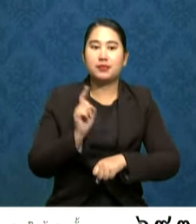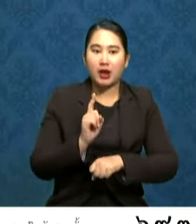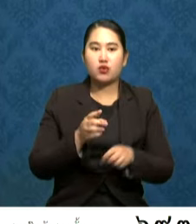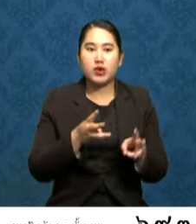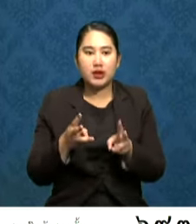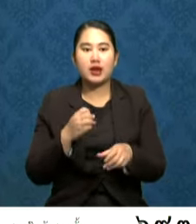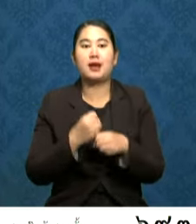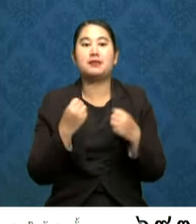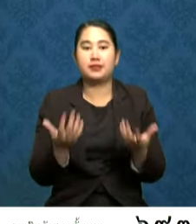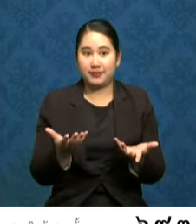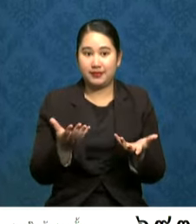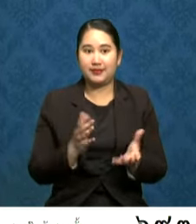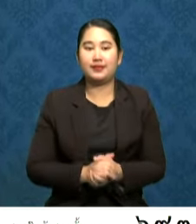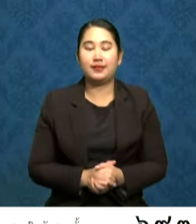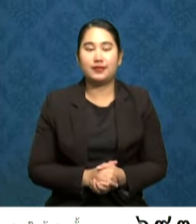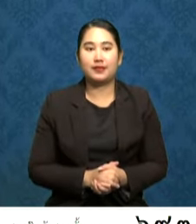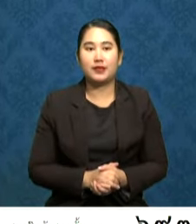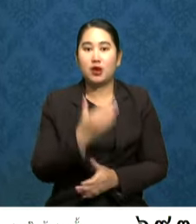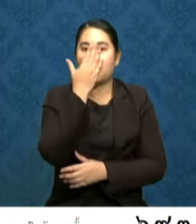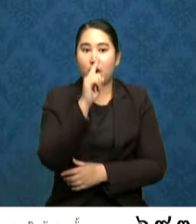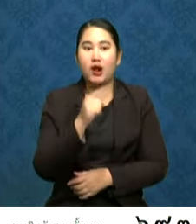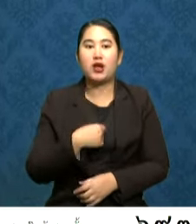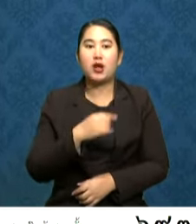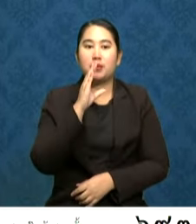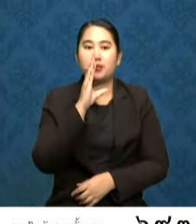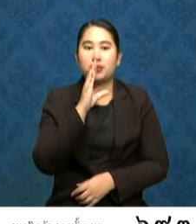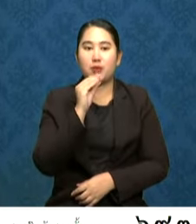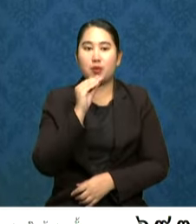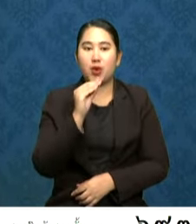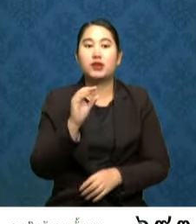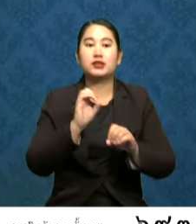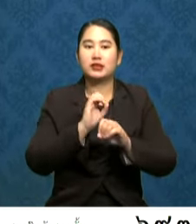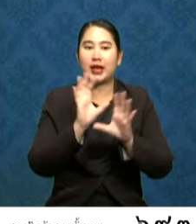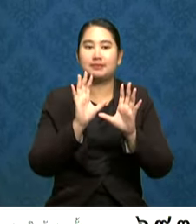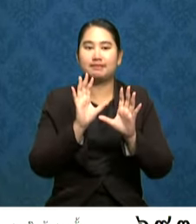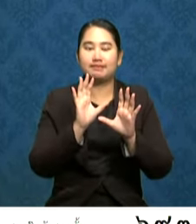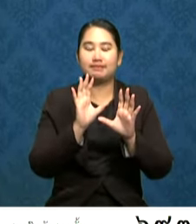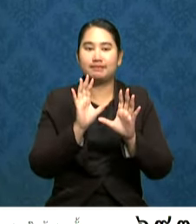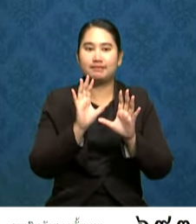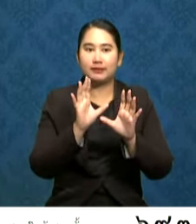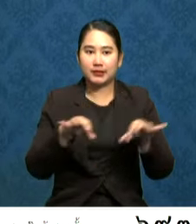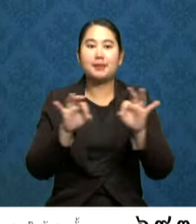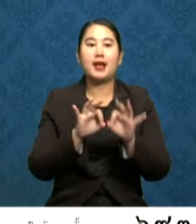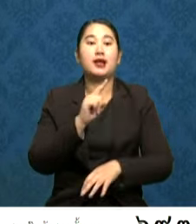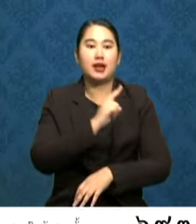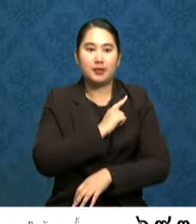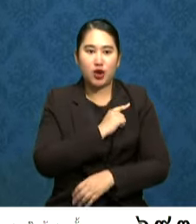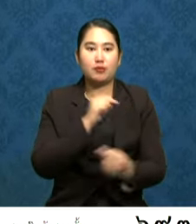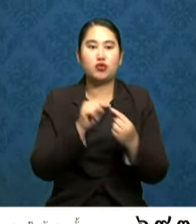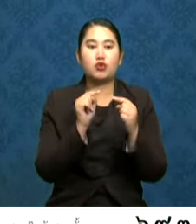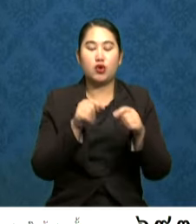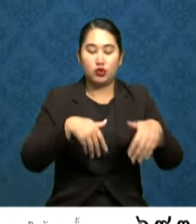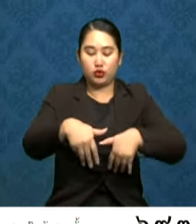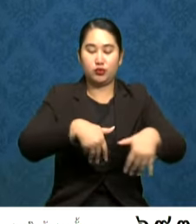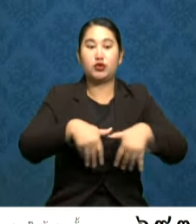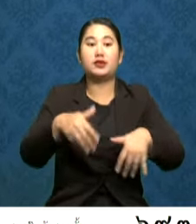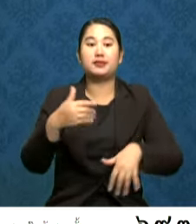วิธีการอย่างไรค่ะเพราะคำสัญญาที่เป็นรูปธรรมเท่านั้นค่ะถึงจะแสดงถึงความรับผิดรับชอบต่อประชาชนหรือ